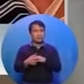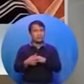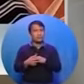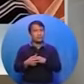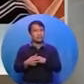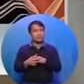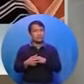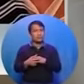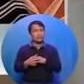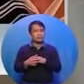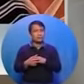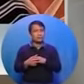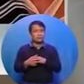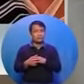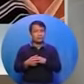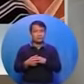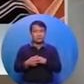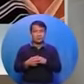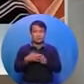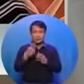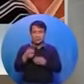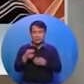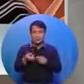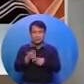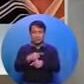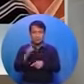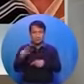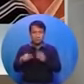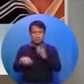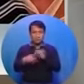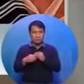inyong complaint na ere po namin, ano po yung